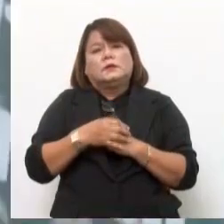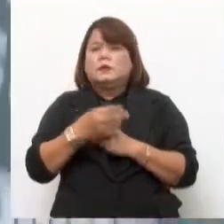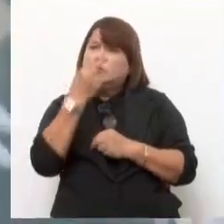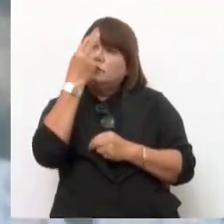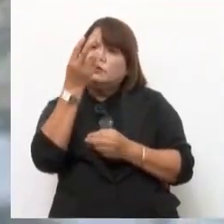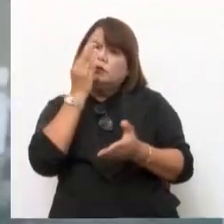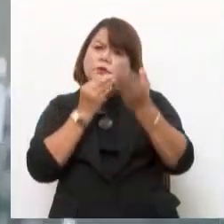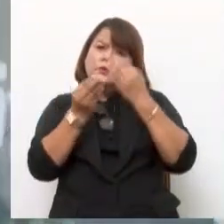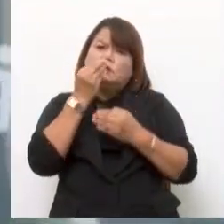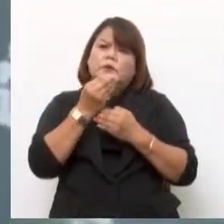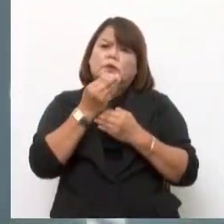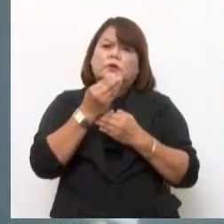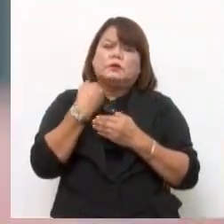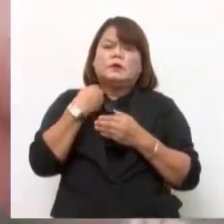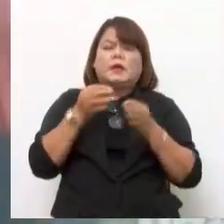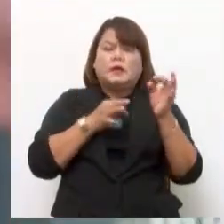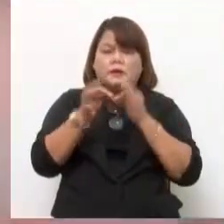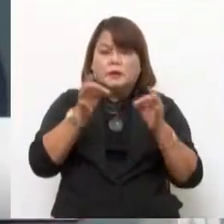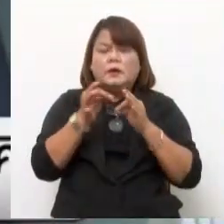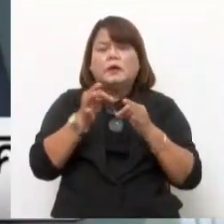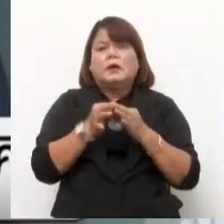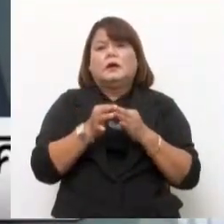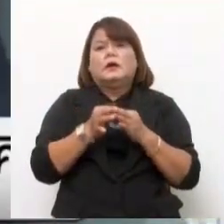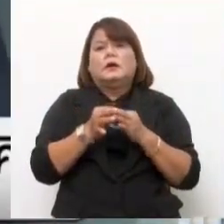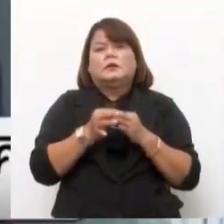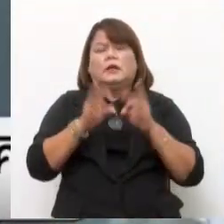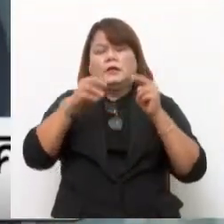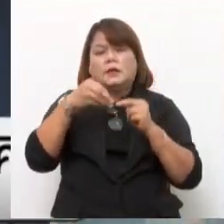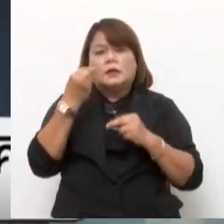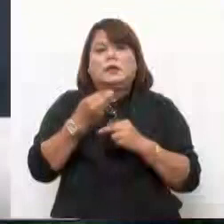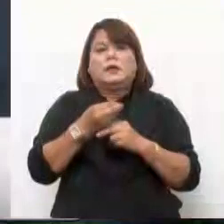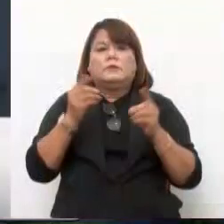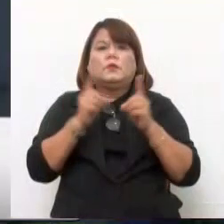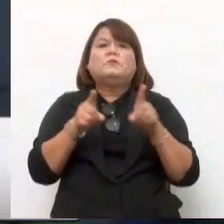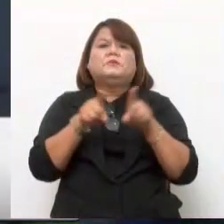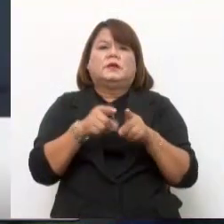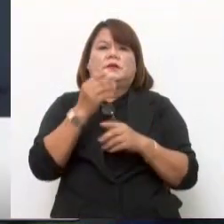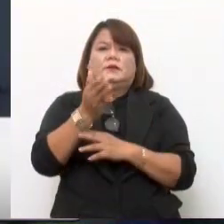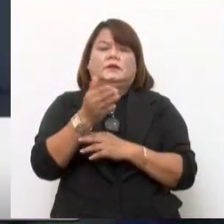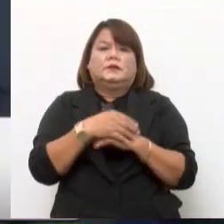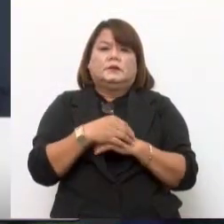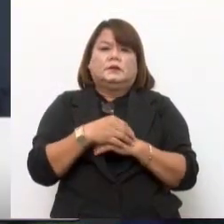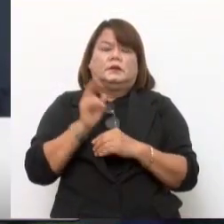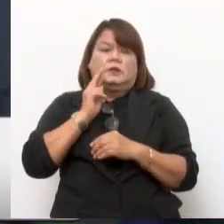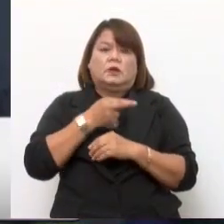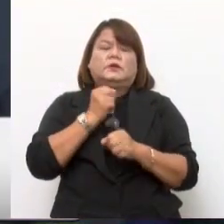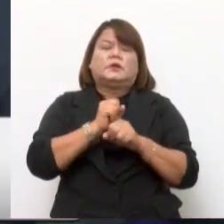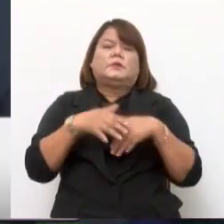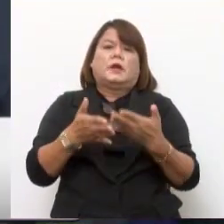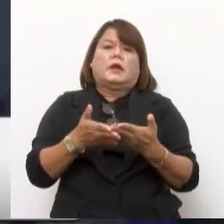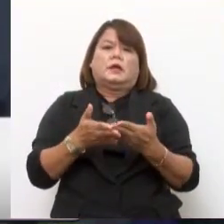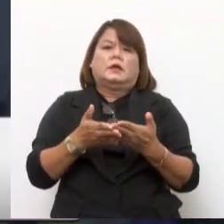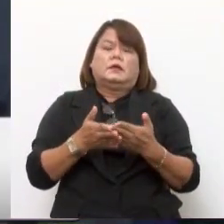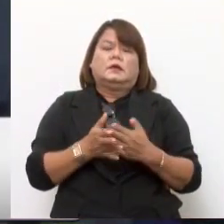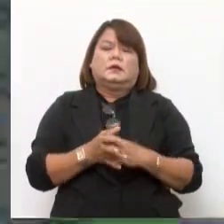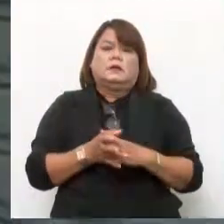าได้อภิปรายว่าถ้านักเรียนได้พบแบบนี้เราจะทำยังไงและการ